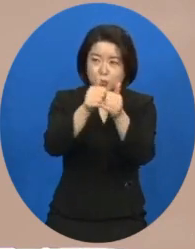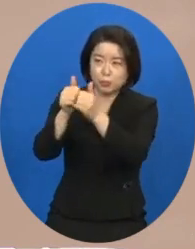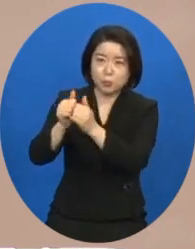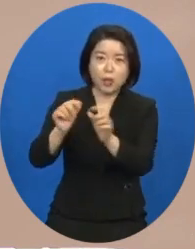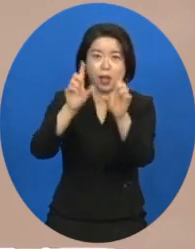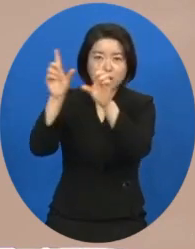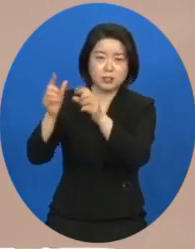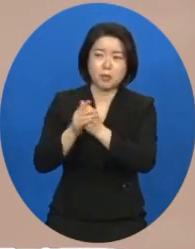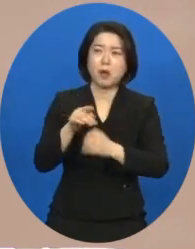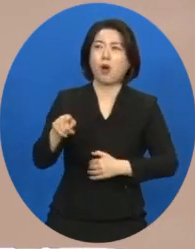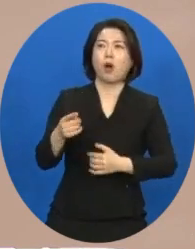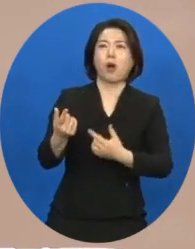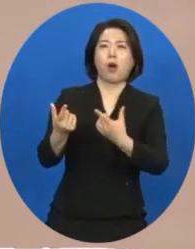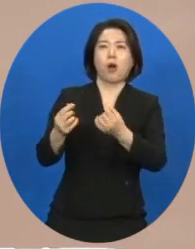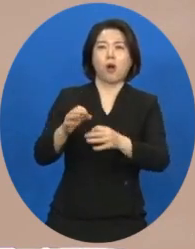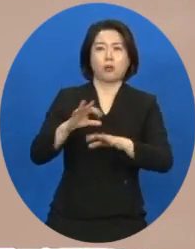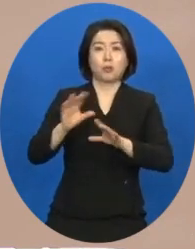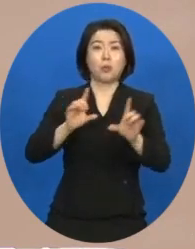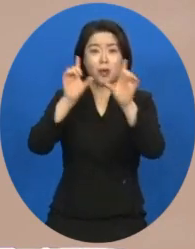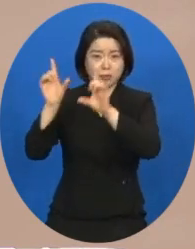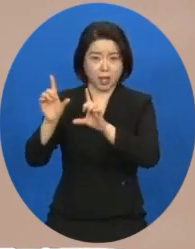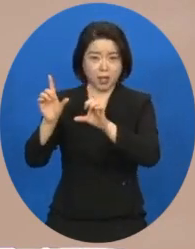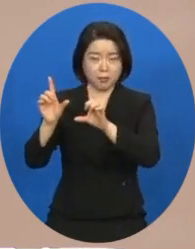삶이 이런 놀라운 삶이구나.